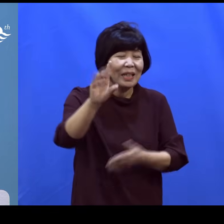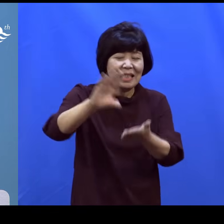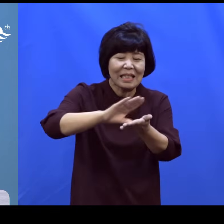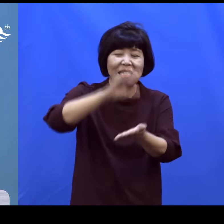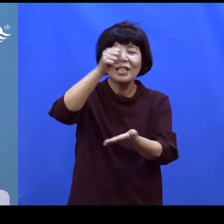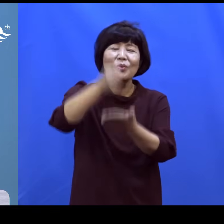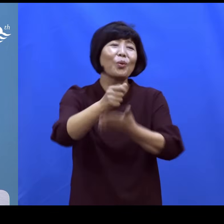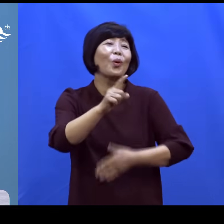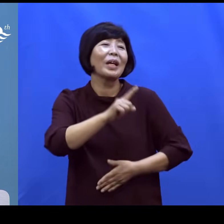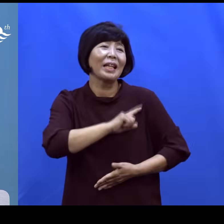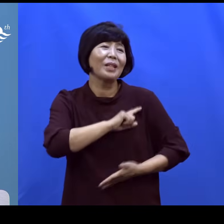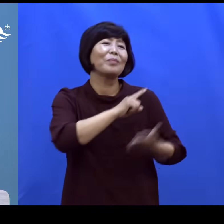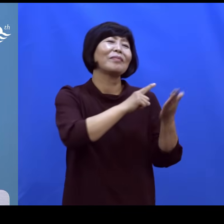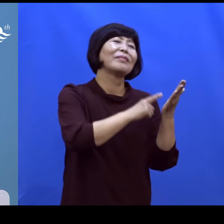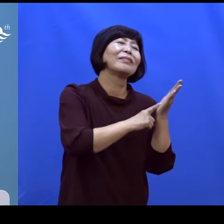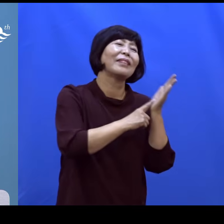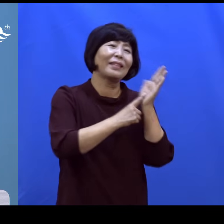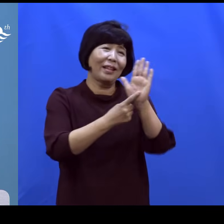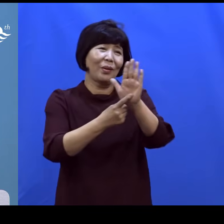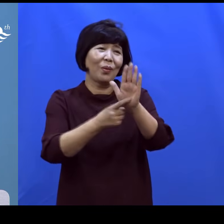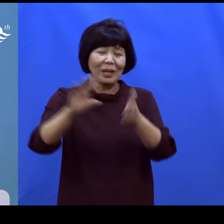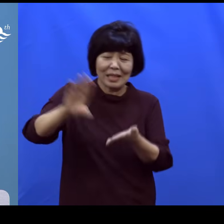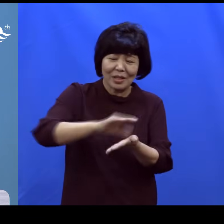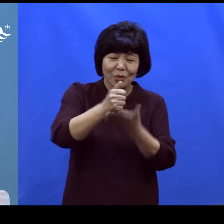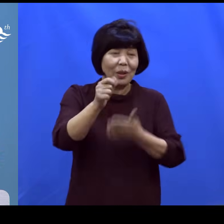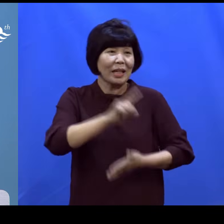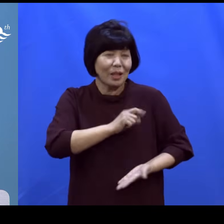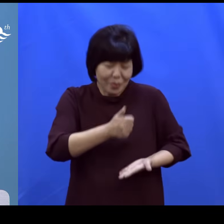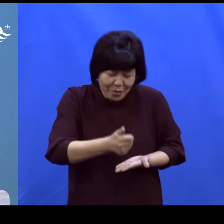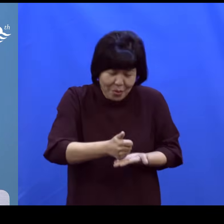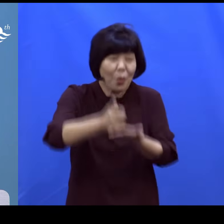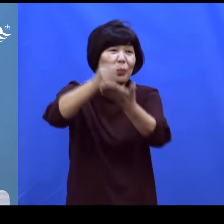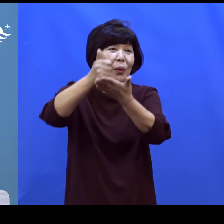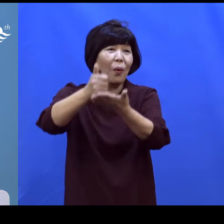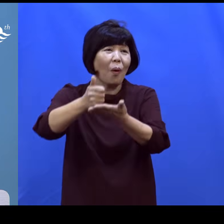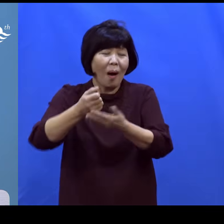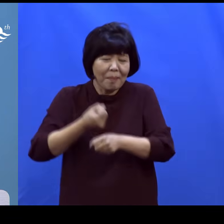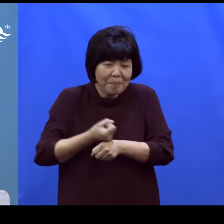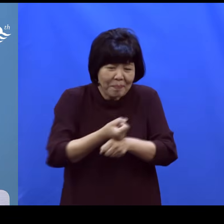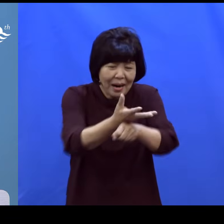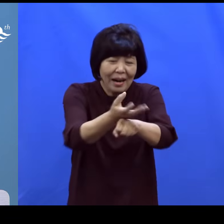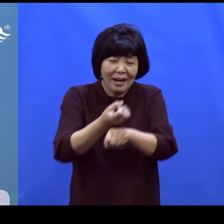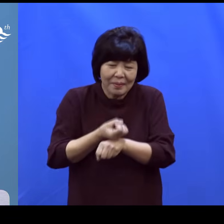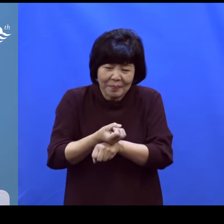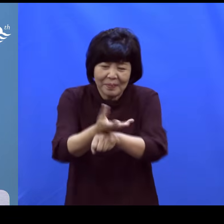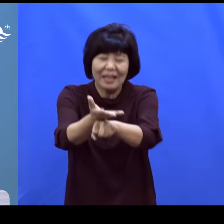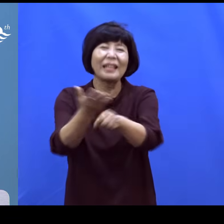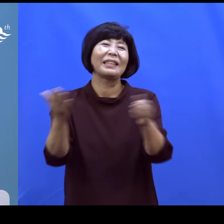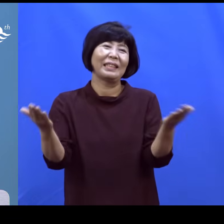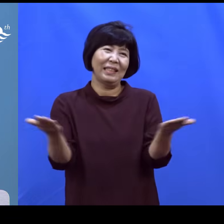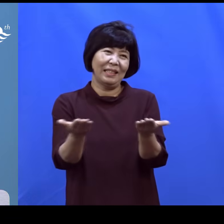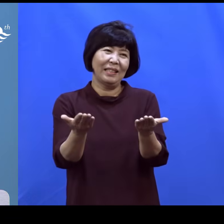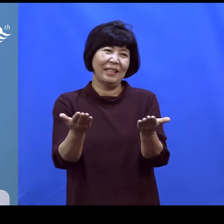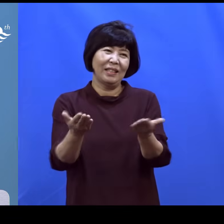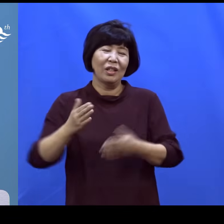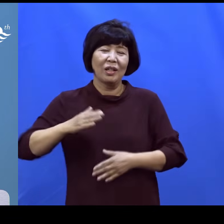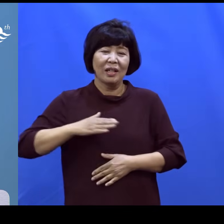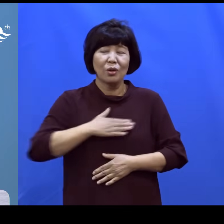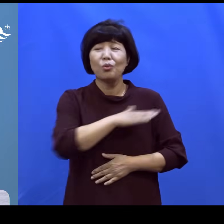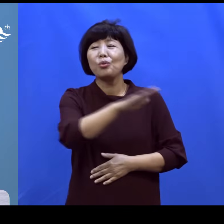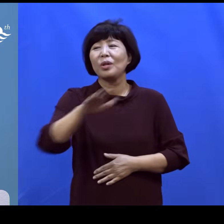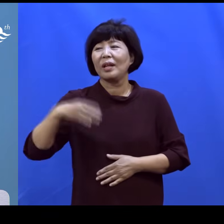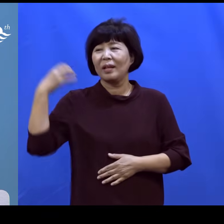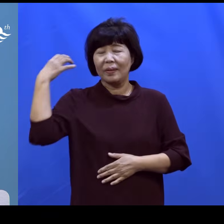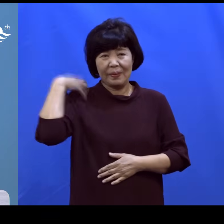이름을 드러내는 것이고 높이는 것이고, 어떻게 해요? 그 다음에는 알리는 것입니다. 세례 요한의 역할이에요. 그는